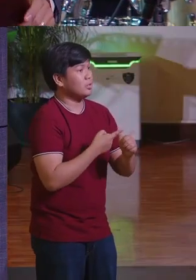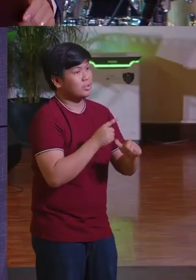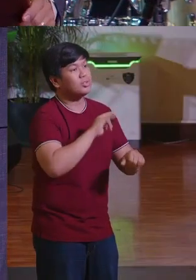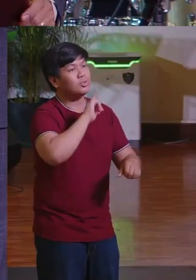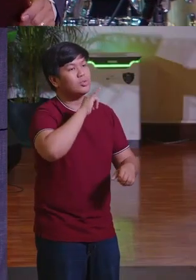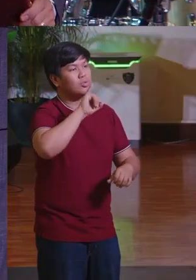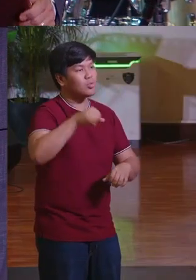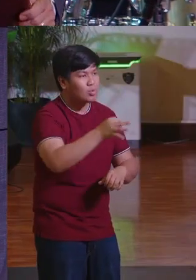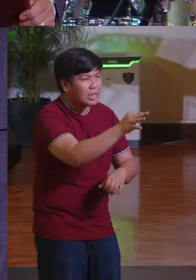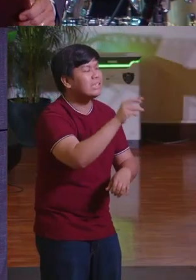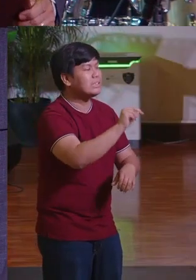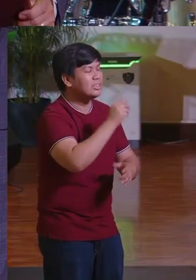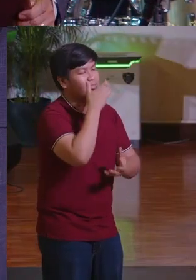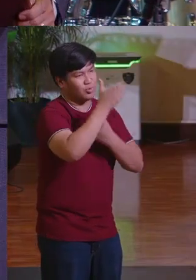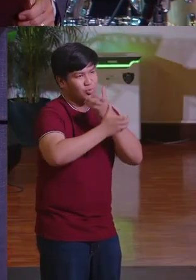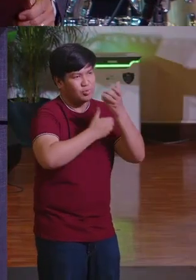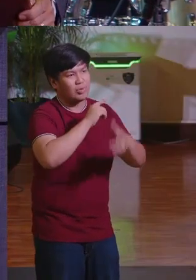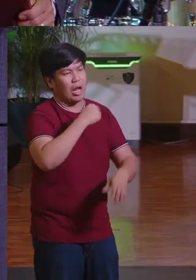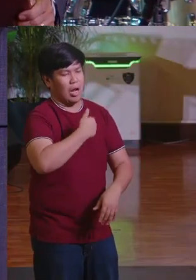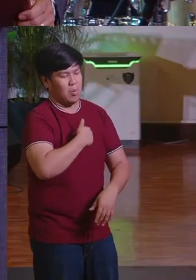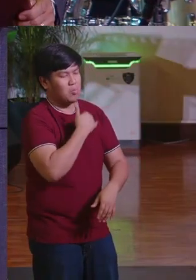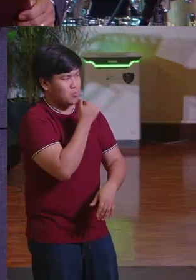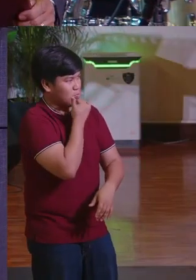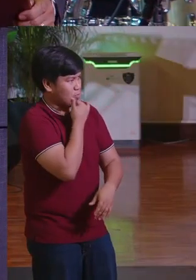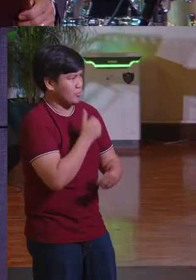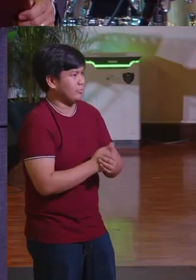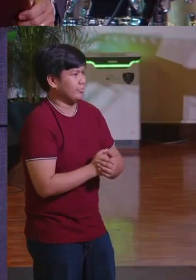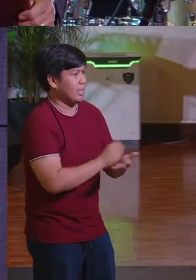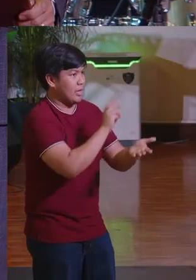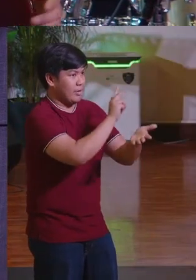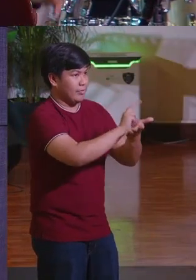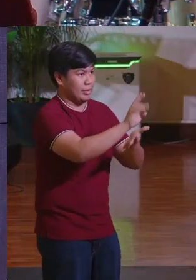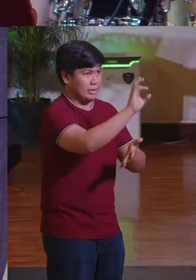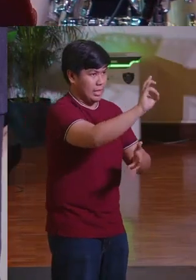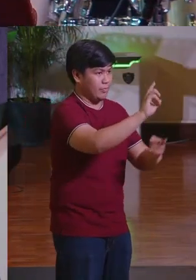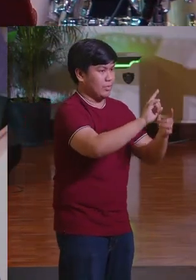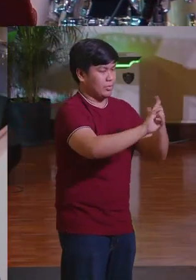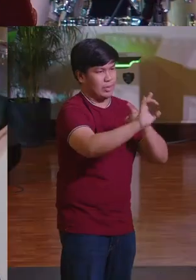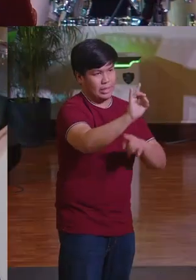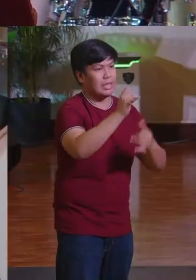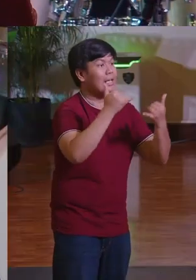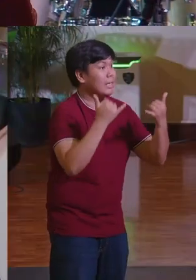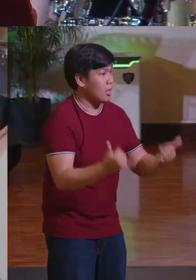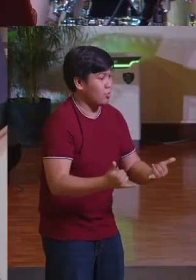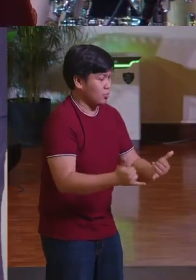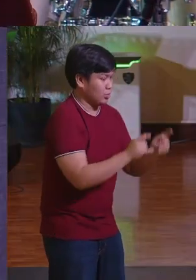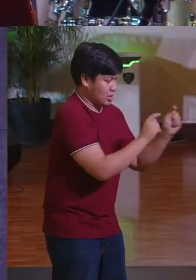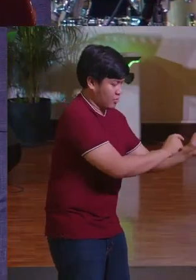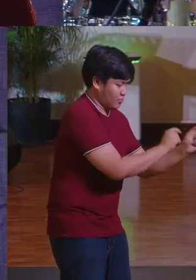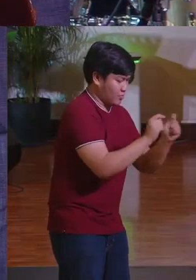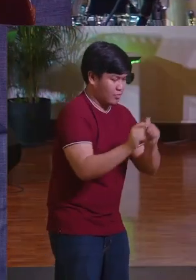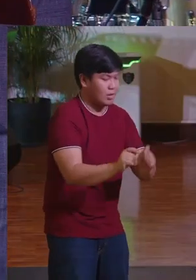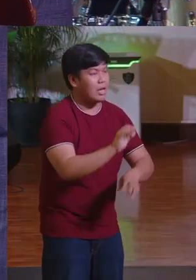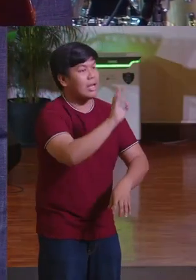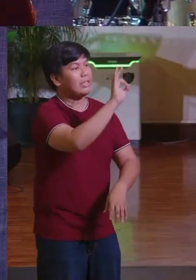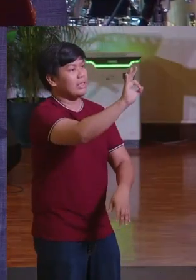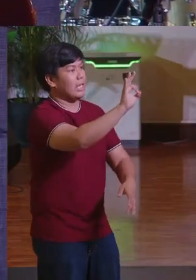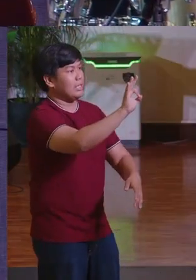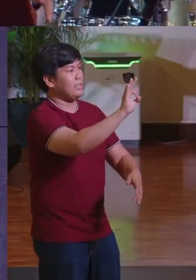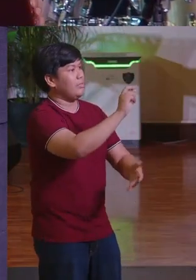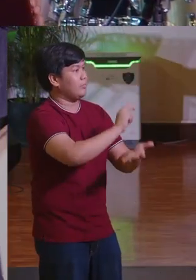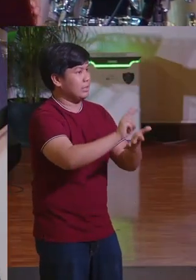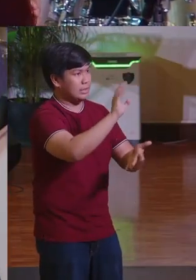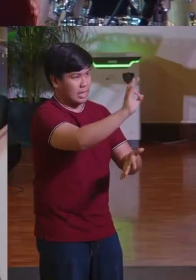kasalanan. Yan po yung verse 7 and 8. Puntahan natin yung verse 9 and 10. Yung